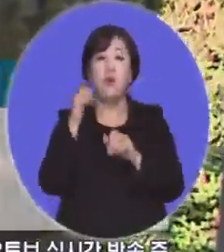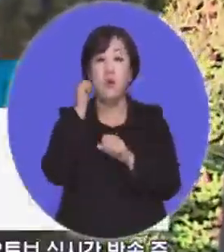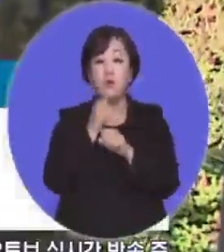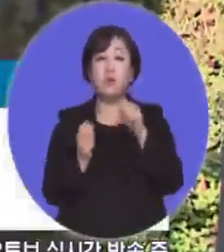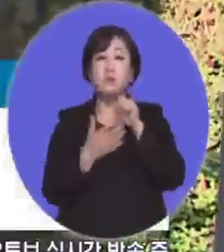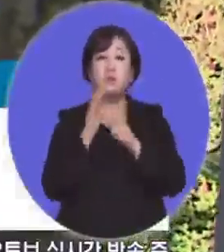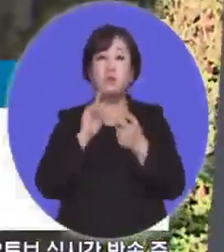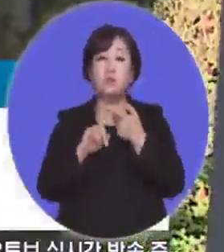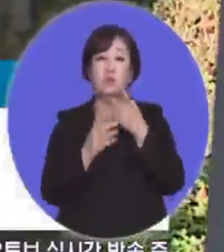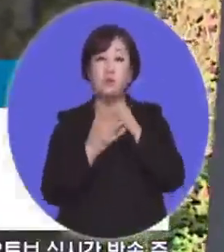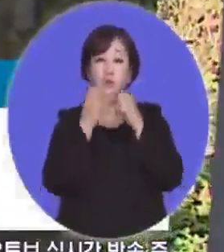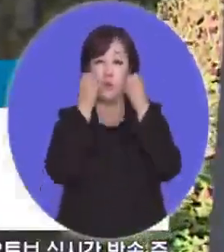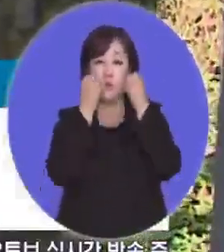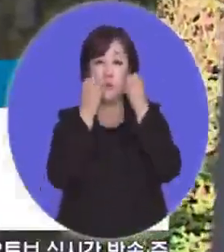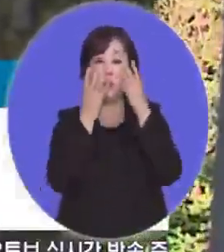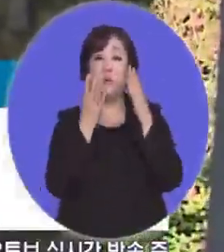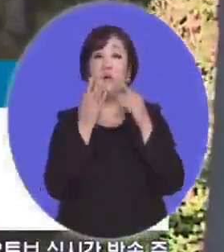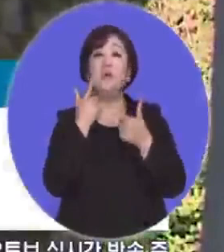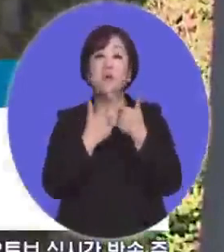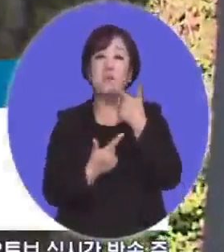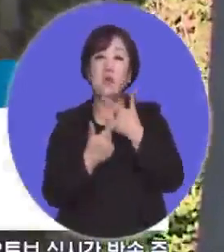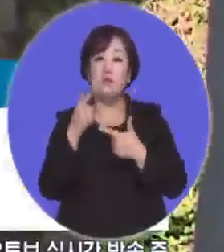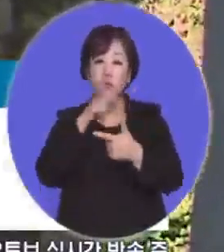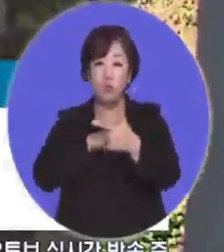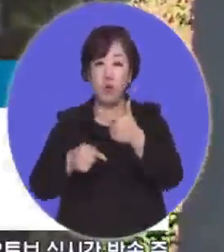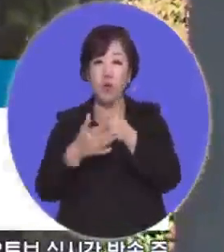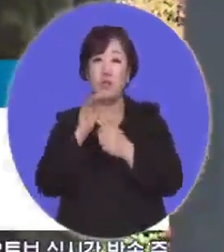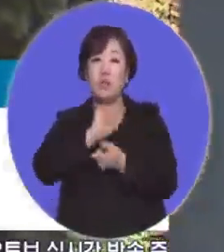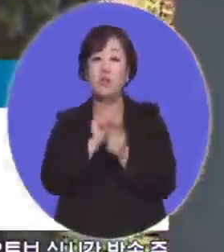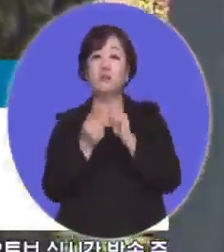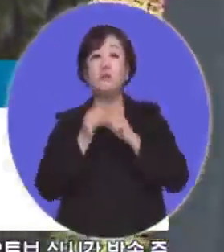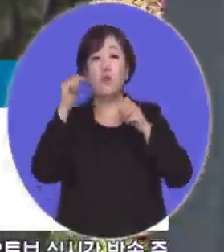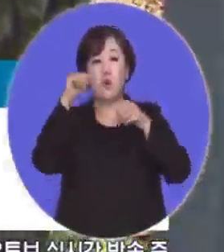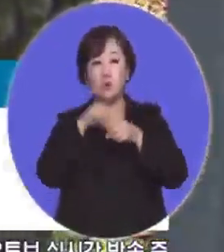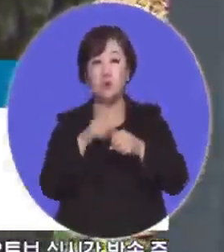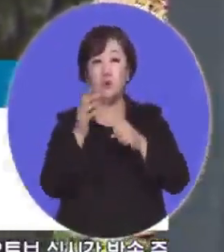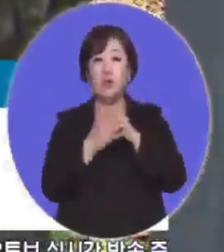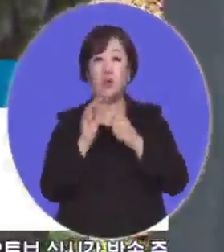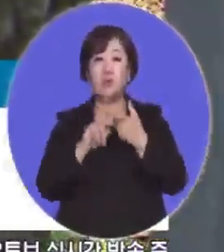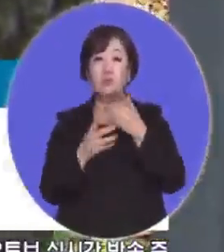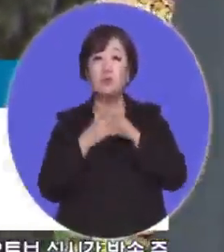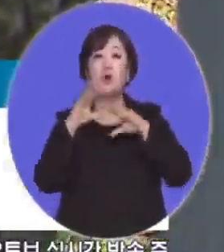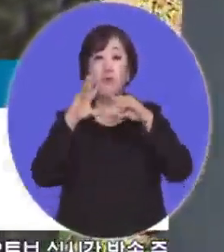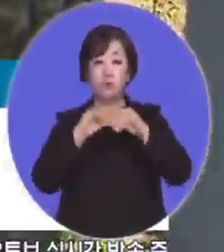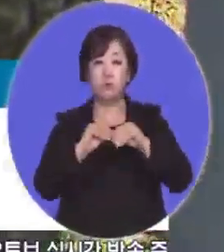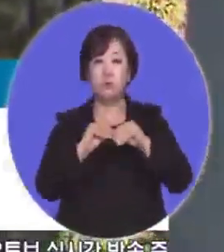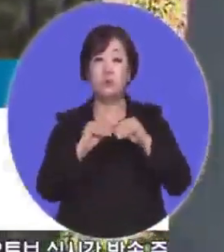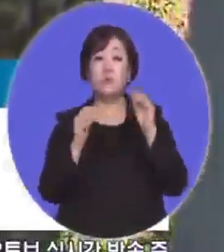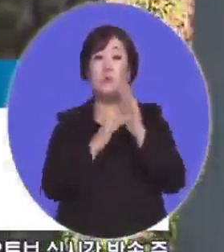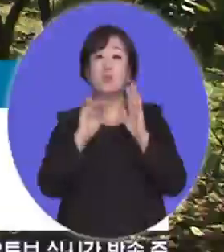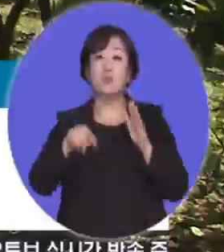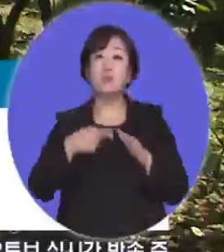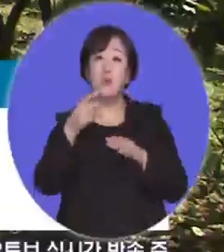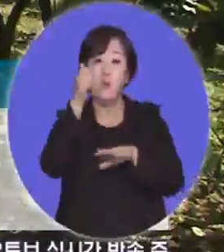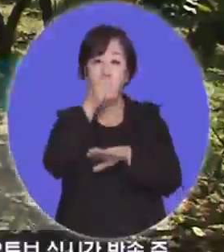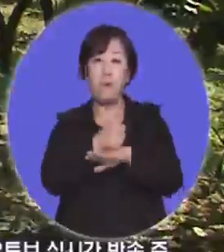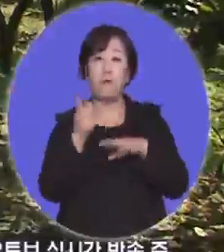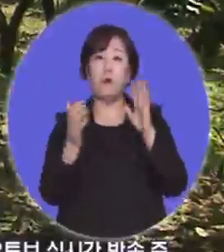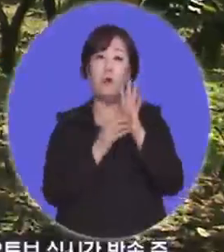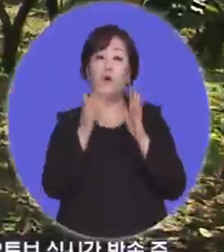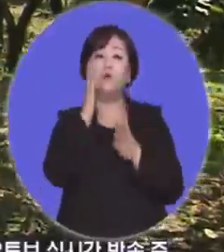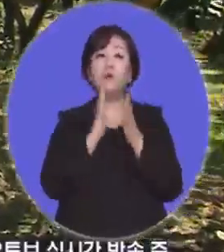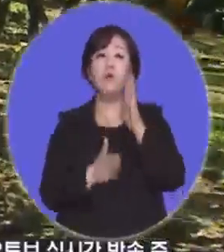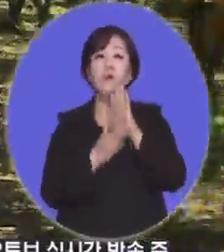가지고 새로운 이 나무 주지를 갖다 이렇게 접목을 시켜 가지고 본드로 발 이렇게 발라 가지고 마무리된 거예요.